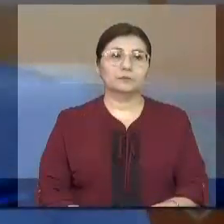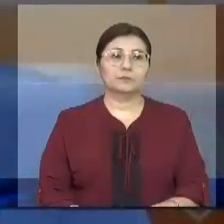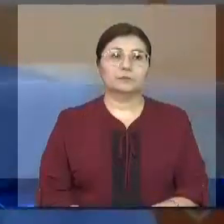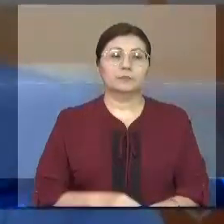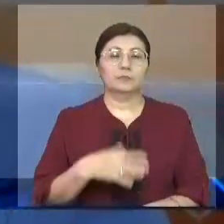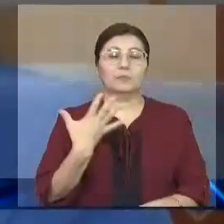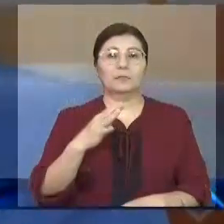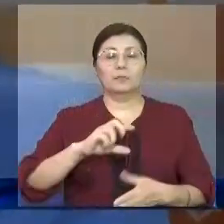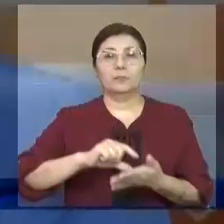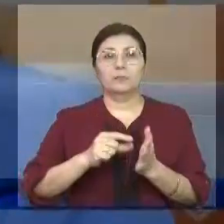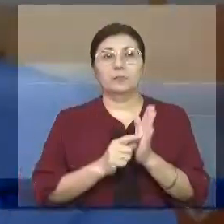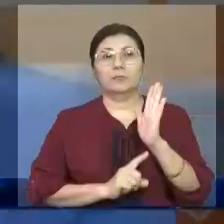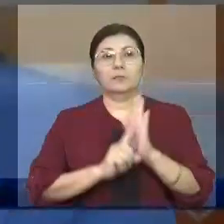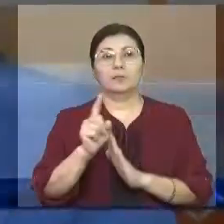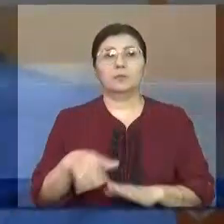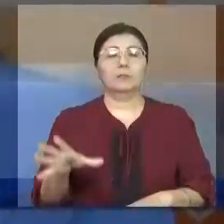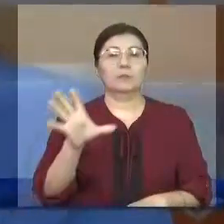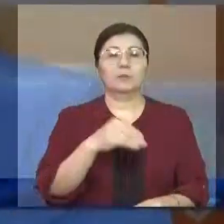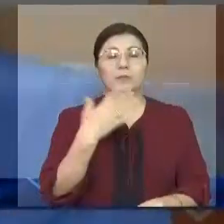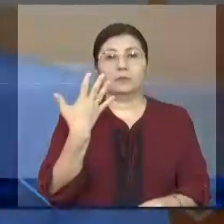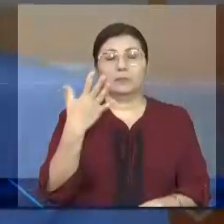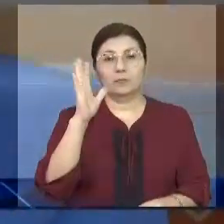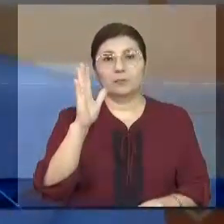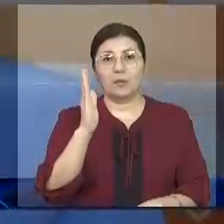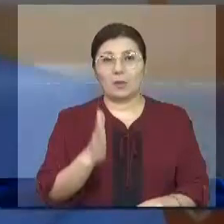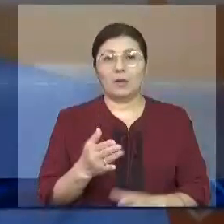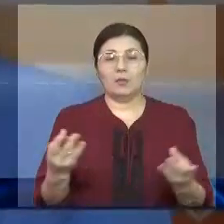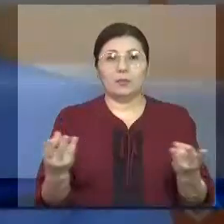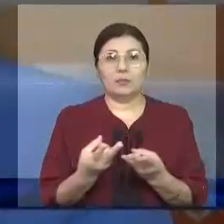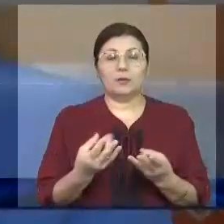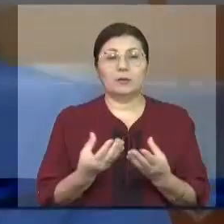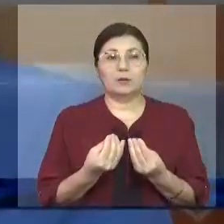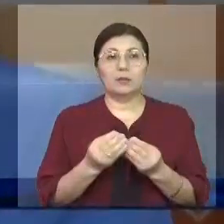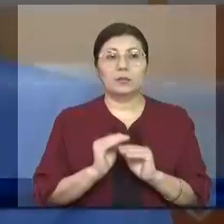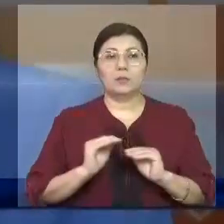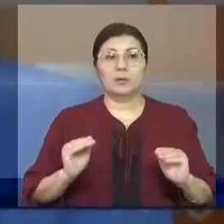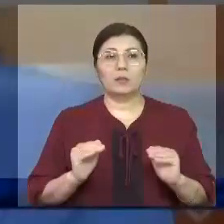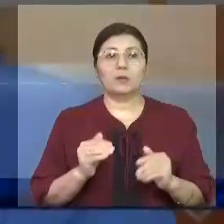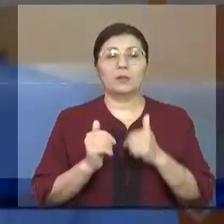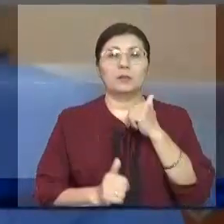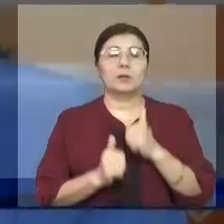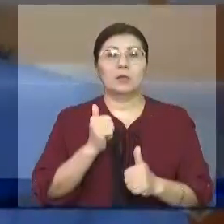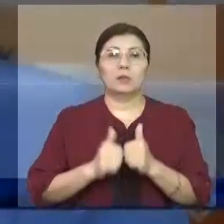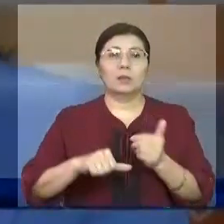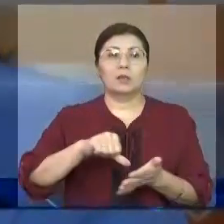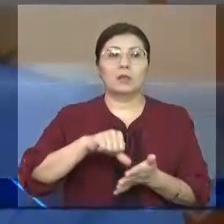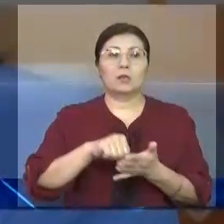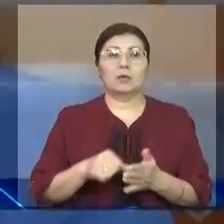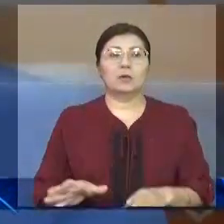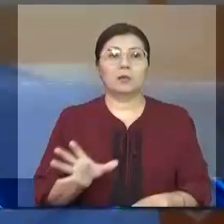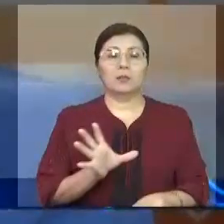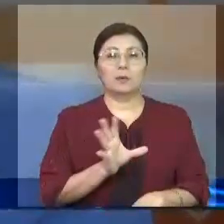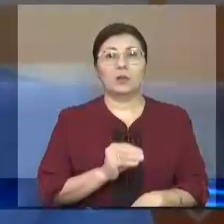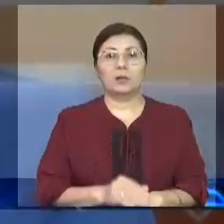5-ші сыныптан бастап барлығы бестік болуы керек, және балалардың жарыстарға қатысуы, осының